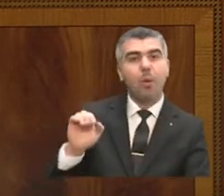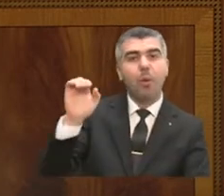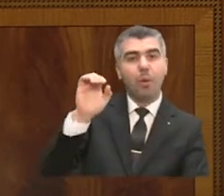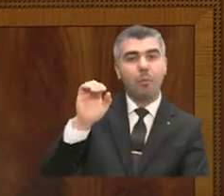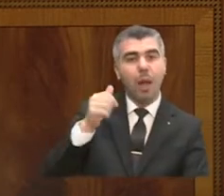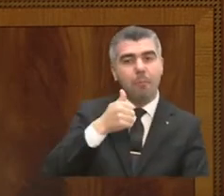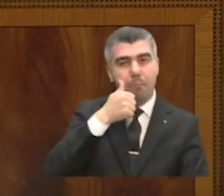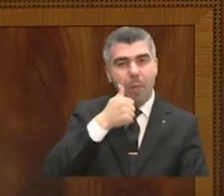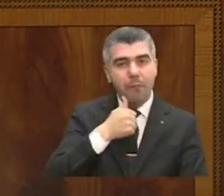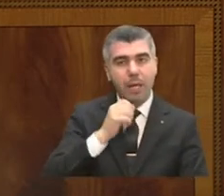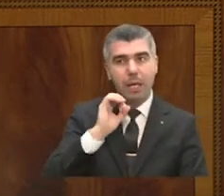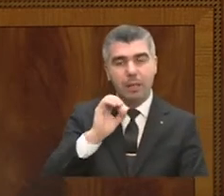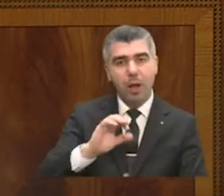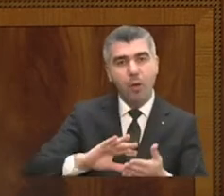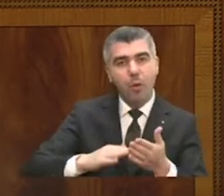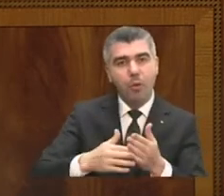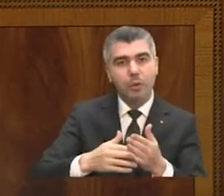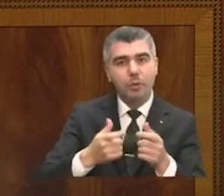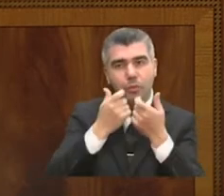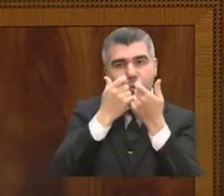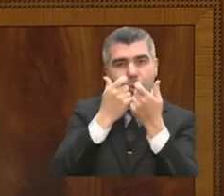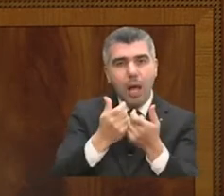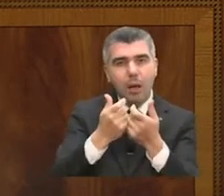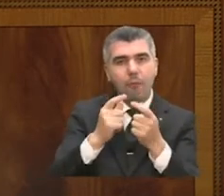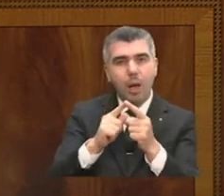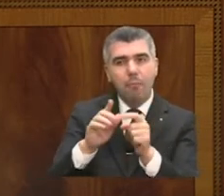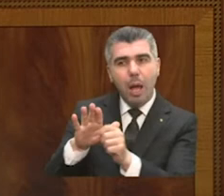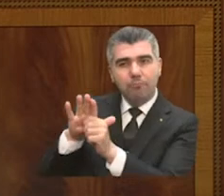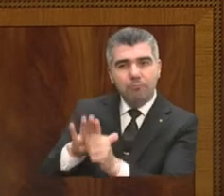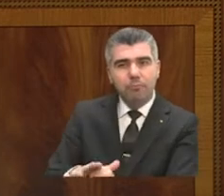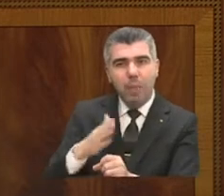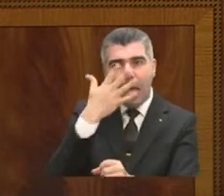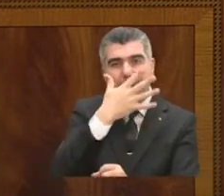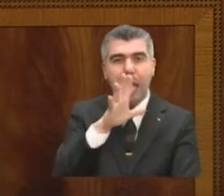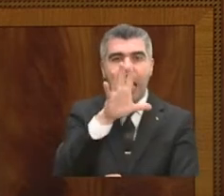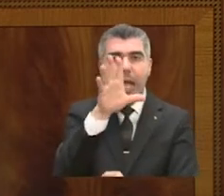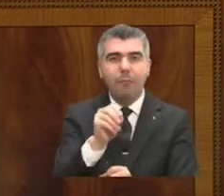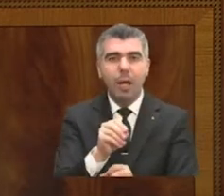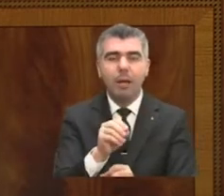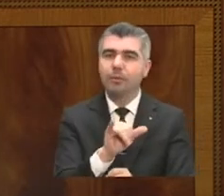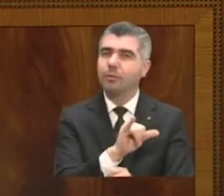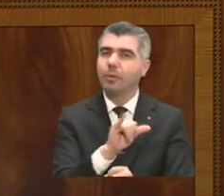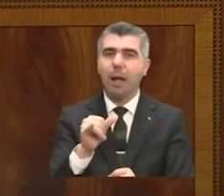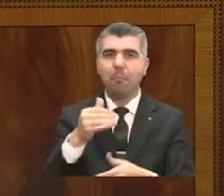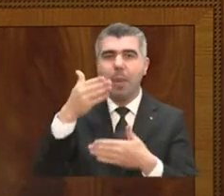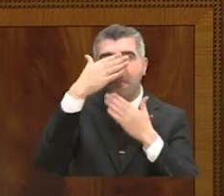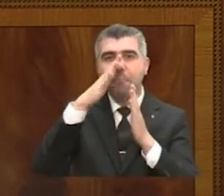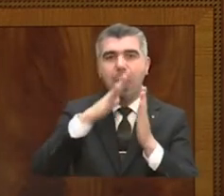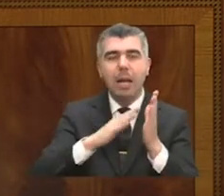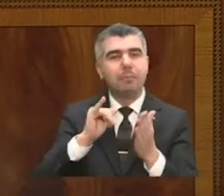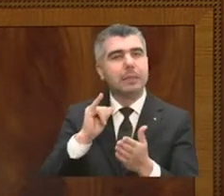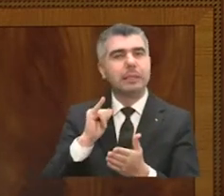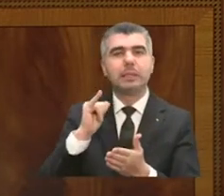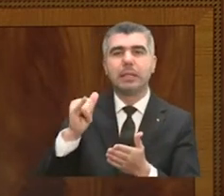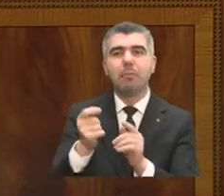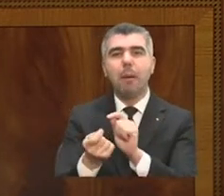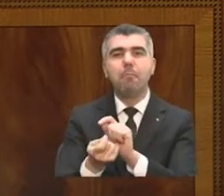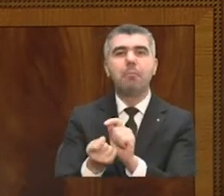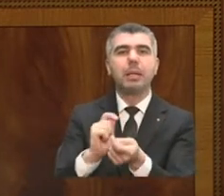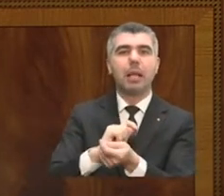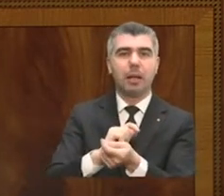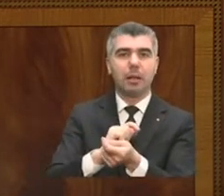formes, à nous attacher encore plus à nos fondements. Et c'est une